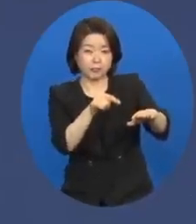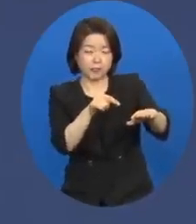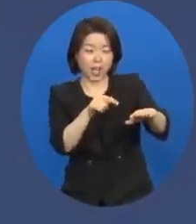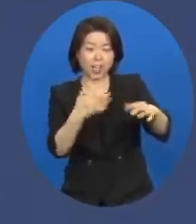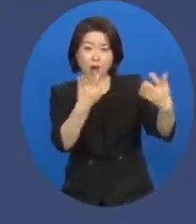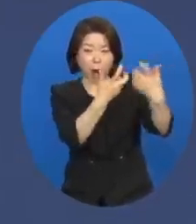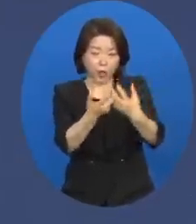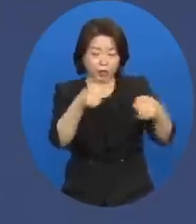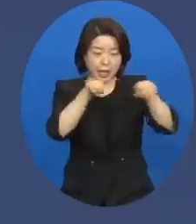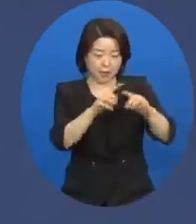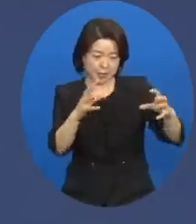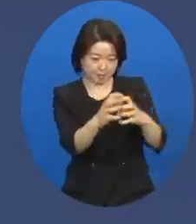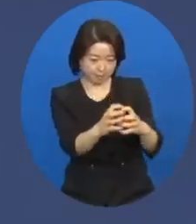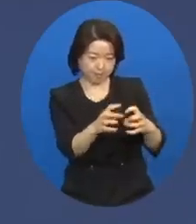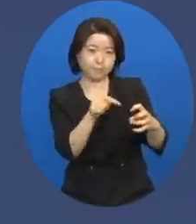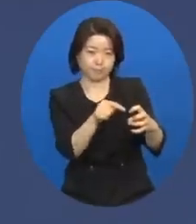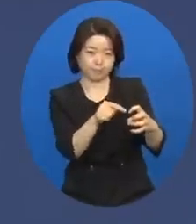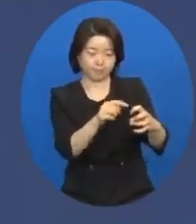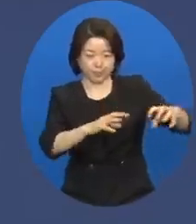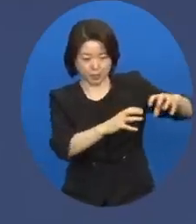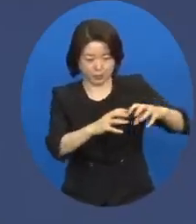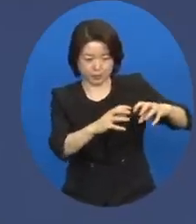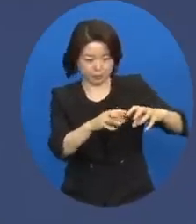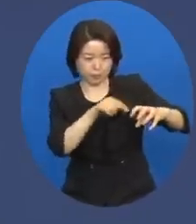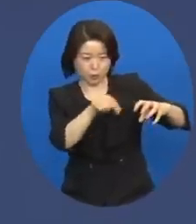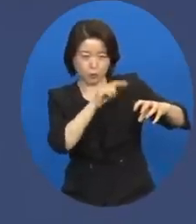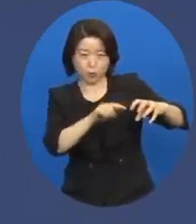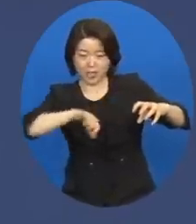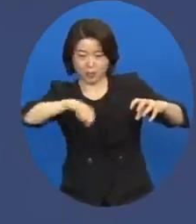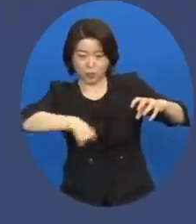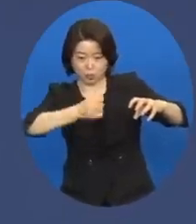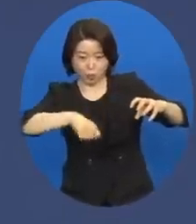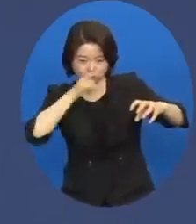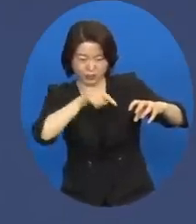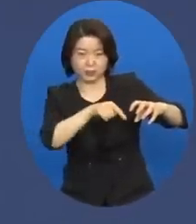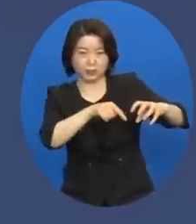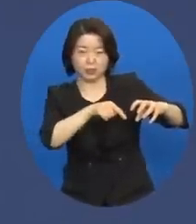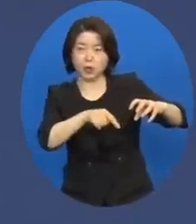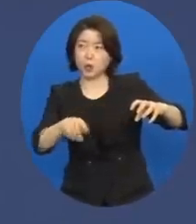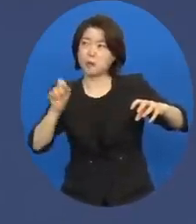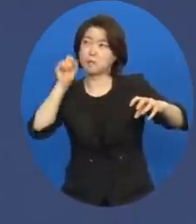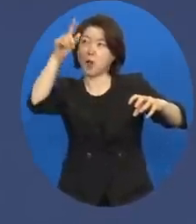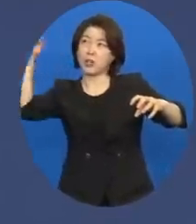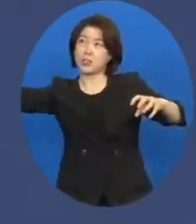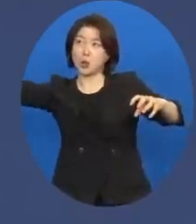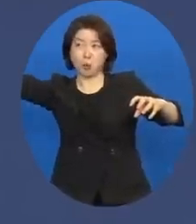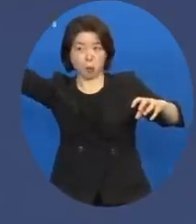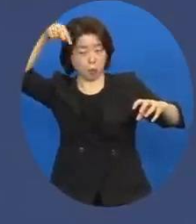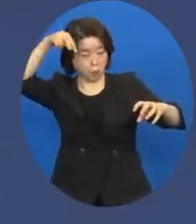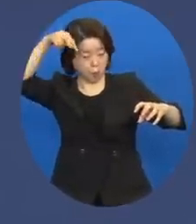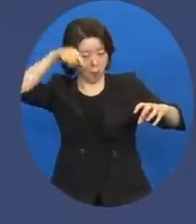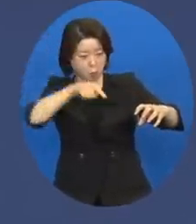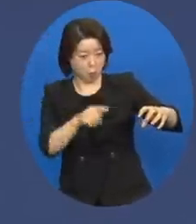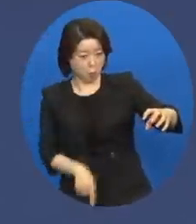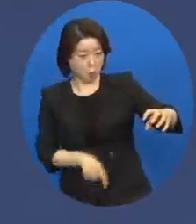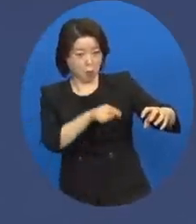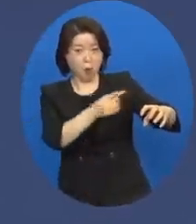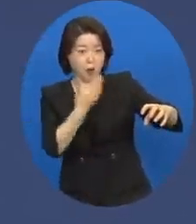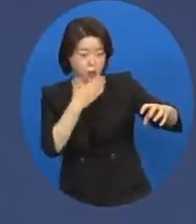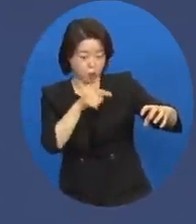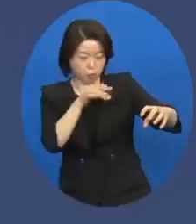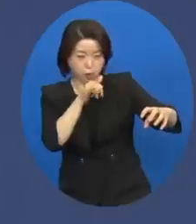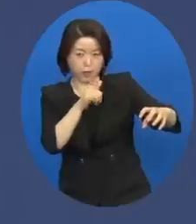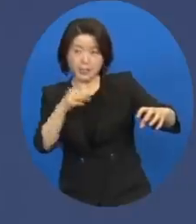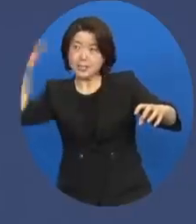얼음과 함께 이렇게 같이 얼려져 있는 거예요. 그럼 멀리서 바라보던 독수리가 그냥 그대로